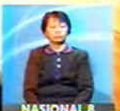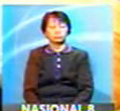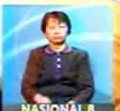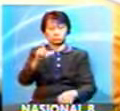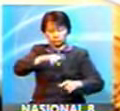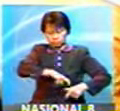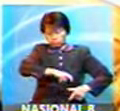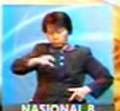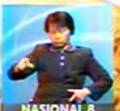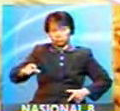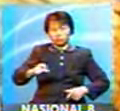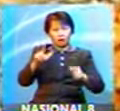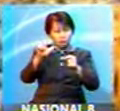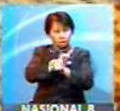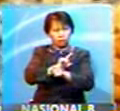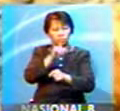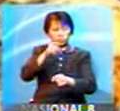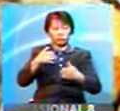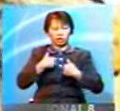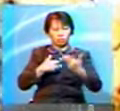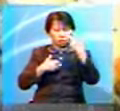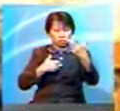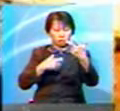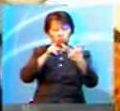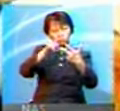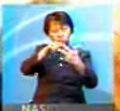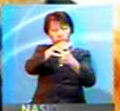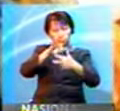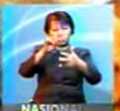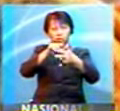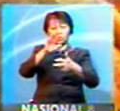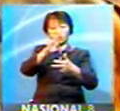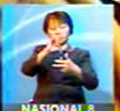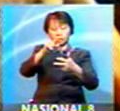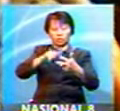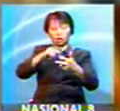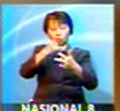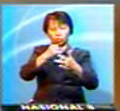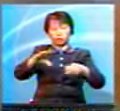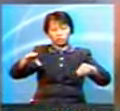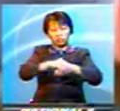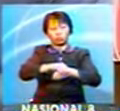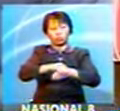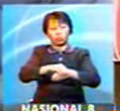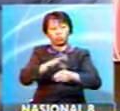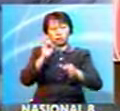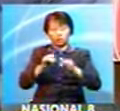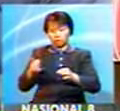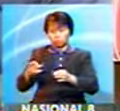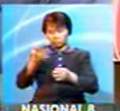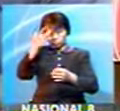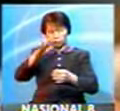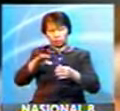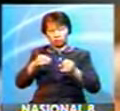Sebilah parang atau keris yang lengkap perlu ada 3 komponen utama iaitu bilah, hulu dan sarung. Jika Muhammad mahir mengukir